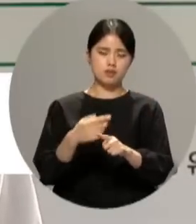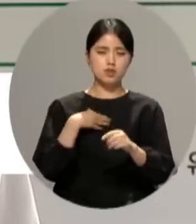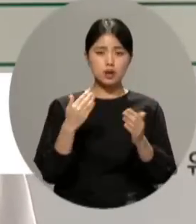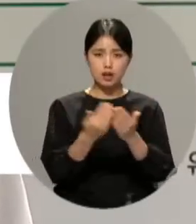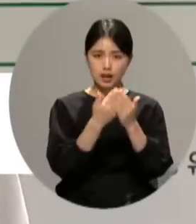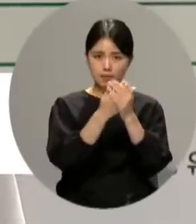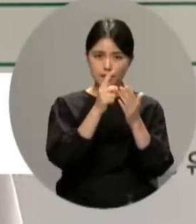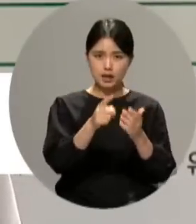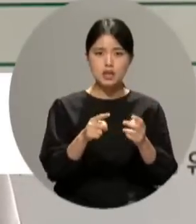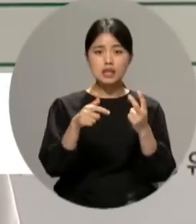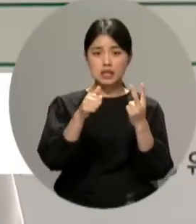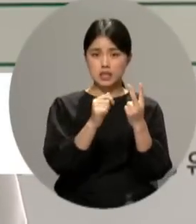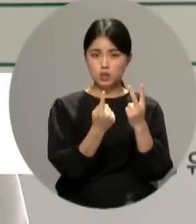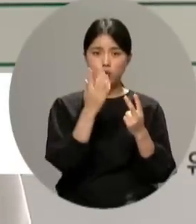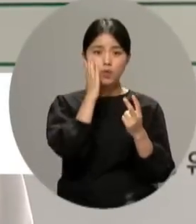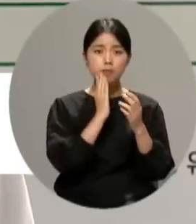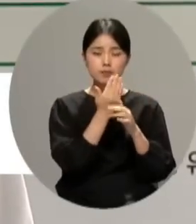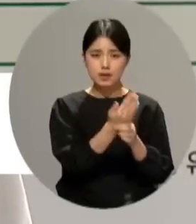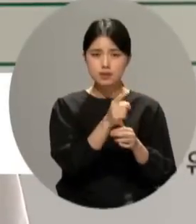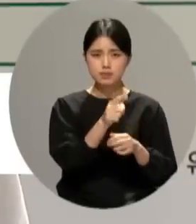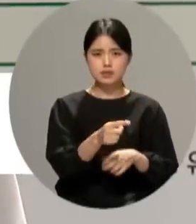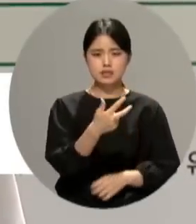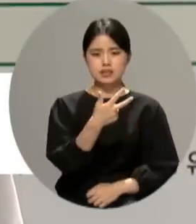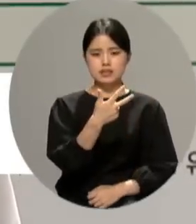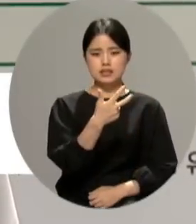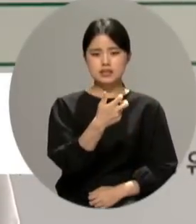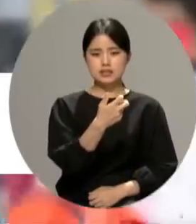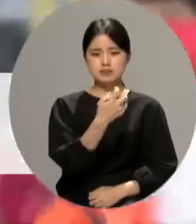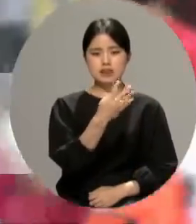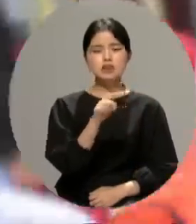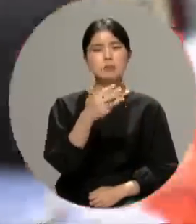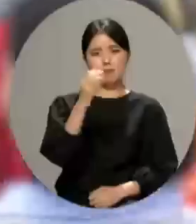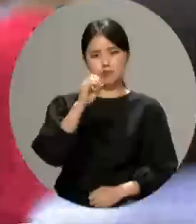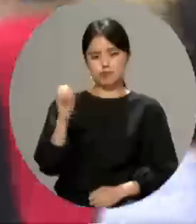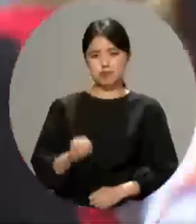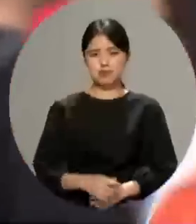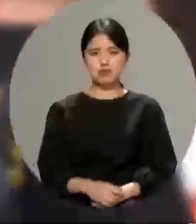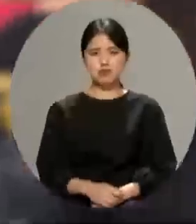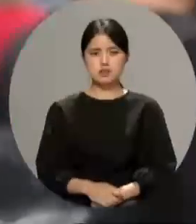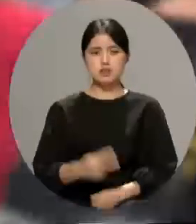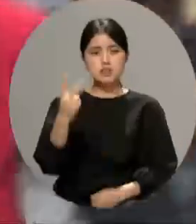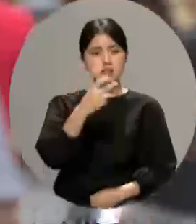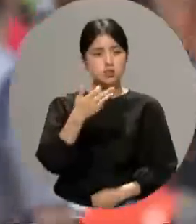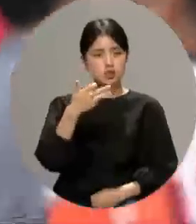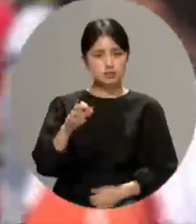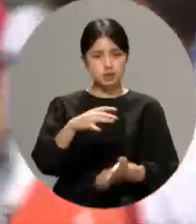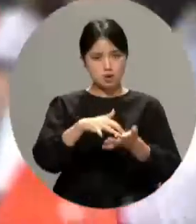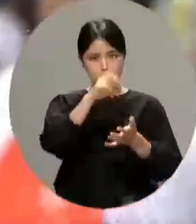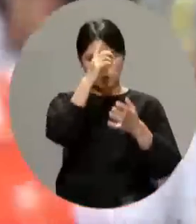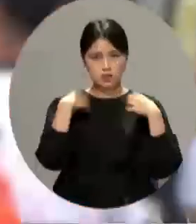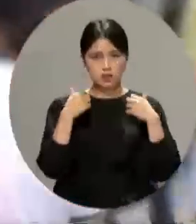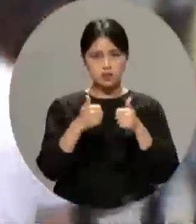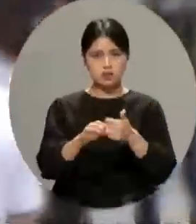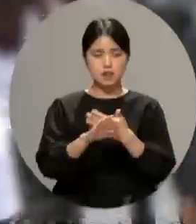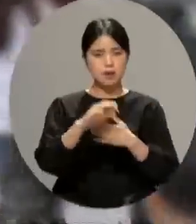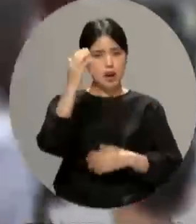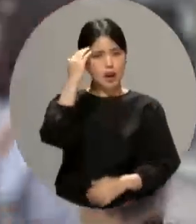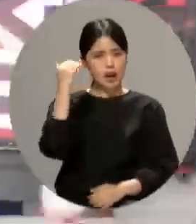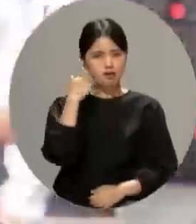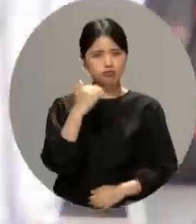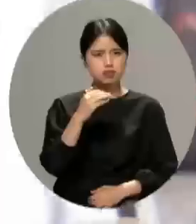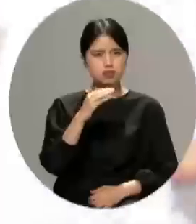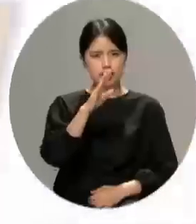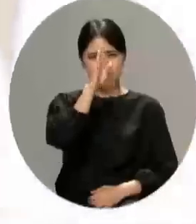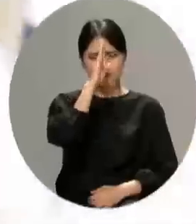원기 이후 추출물을 74.8% 정도로 2018년 도 통계에 따르면 한국인의 질병